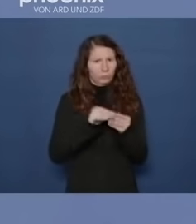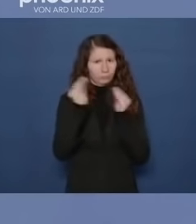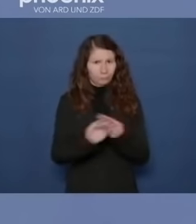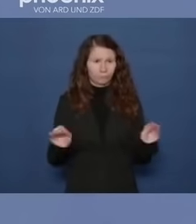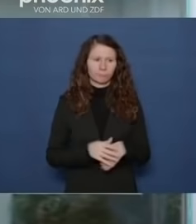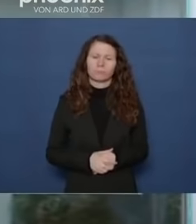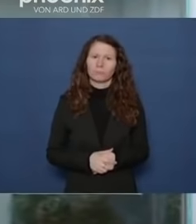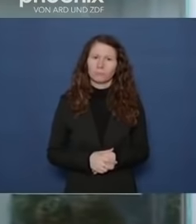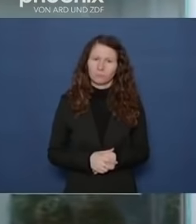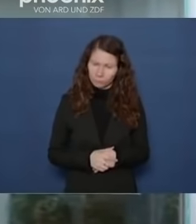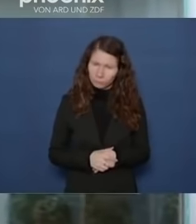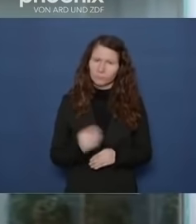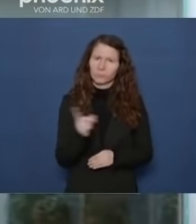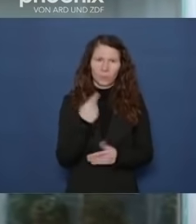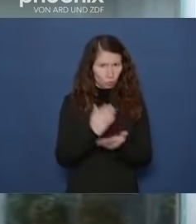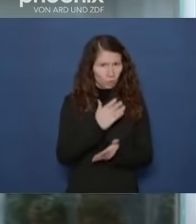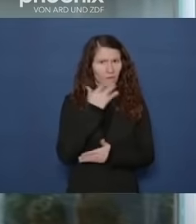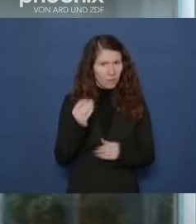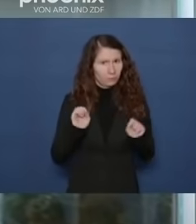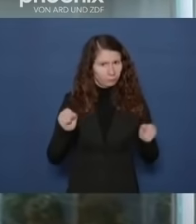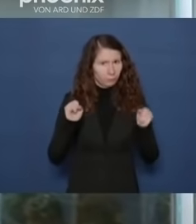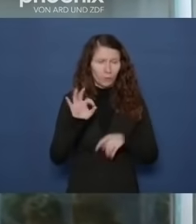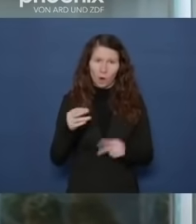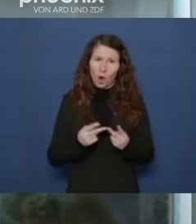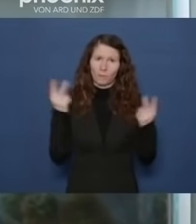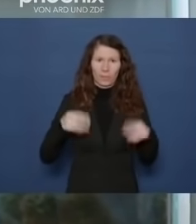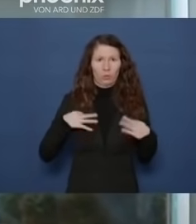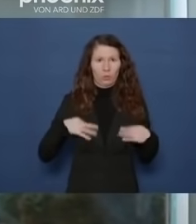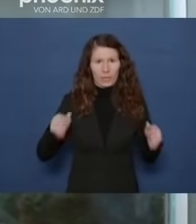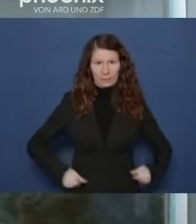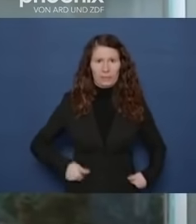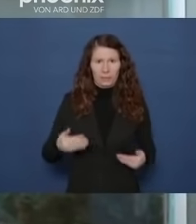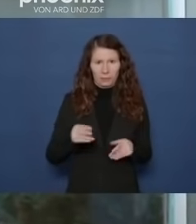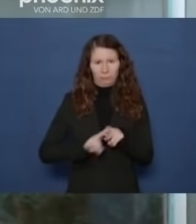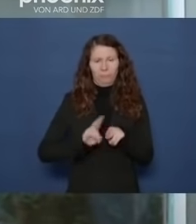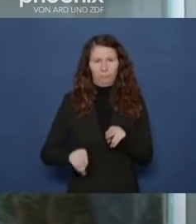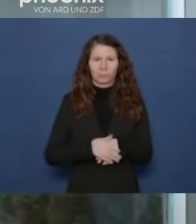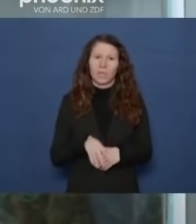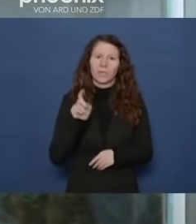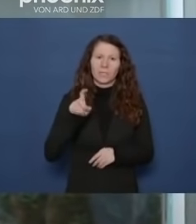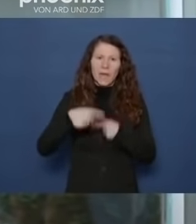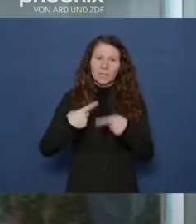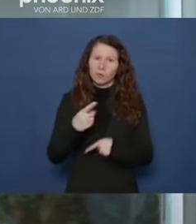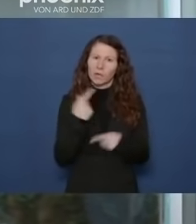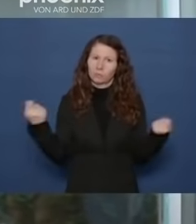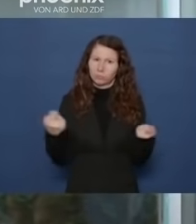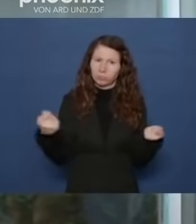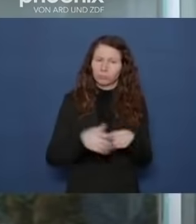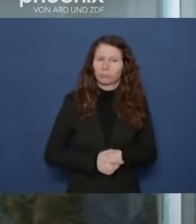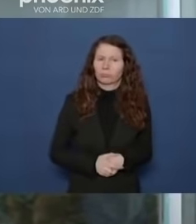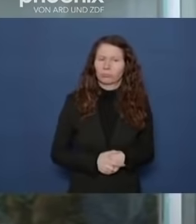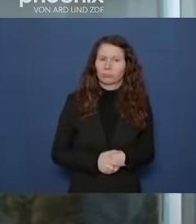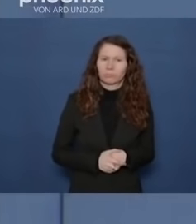Ja, also wir haben ja bereits viel getan, um den öffentlichen Gesundheitsdienst aufzurüsten. Wir haben in die Digitalisierung investiert.